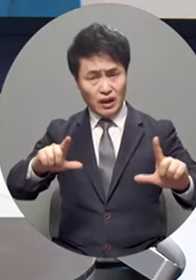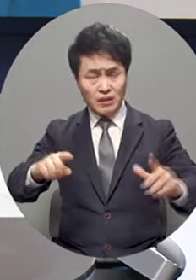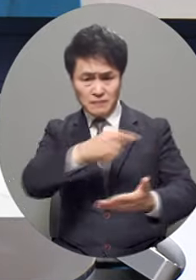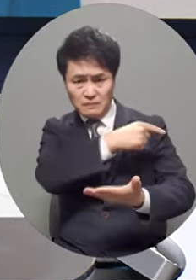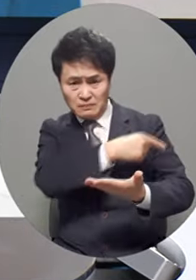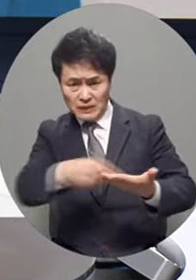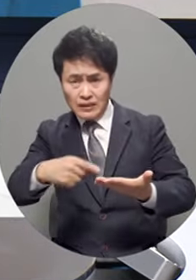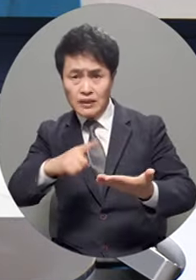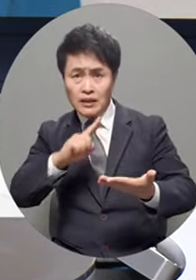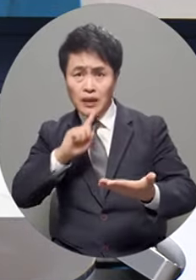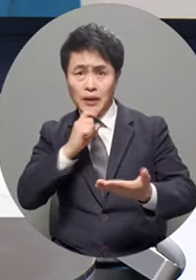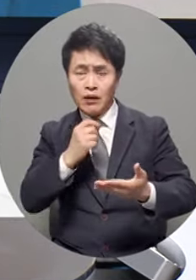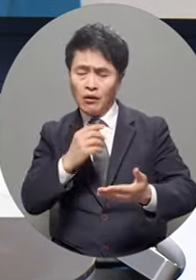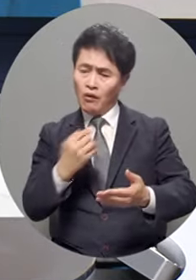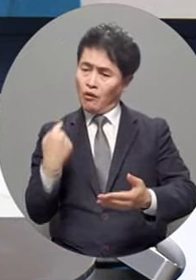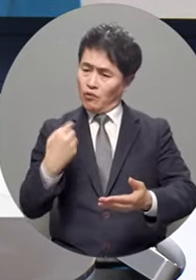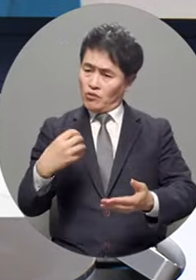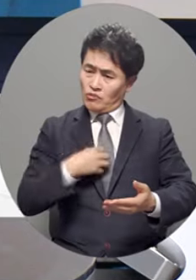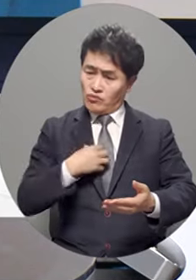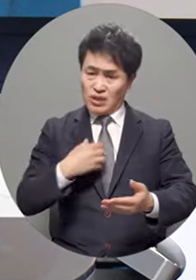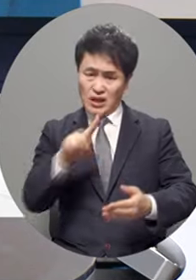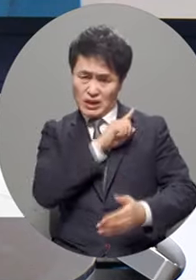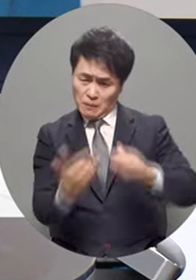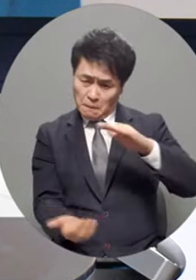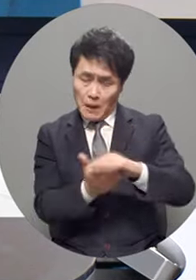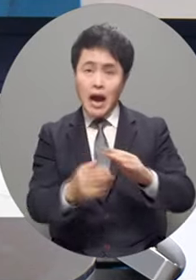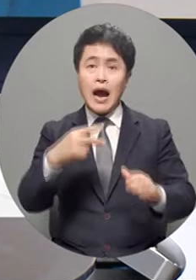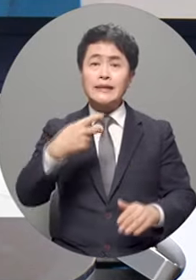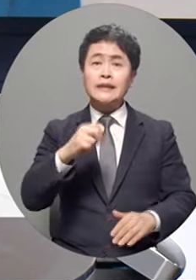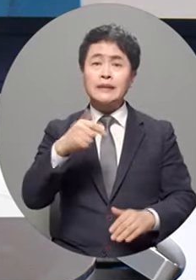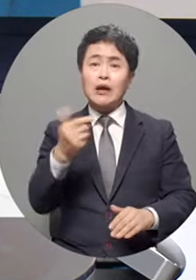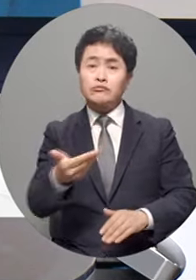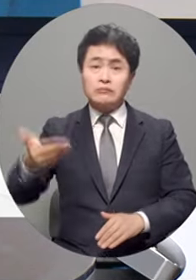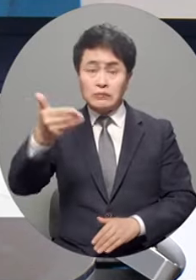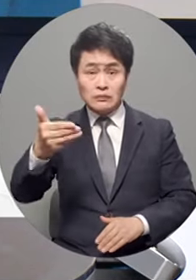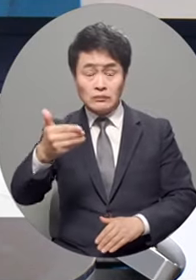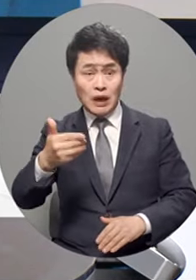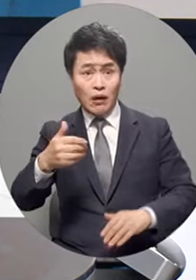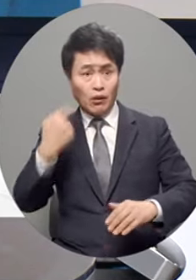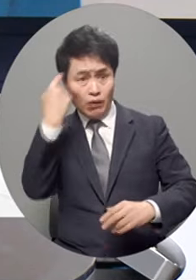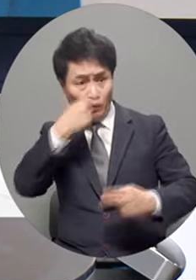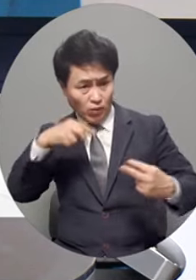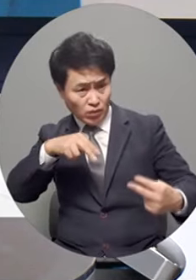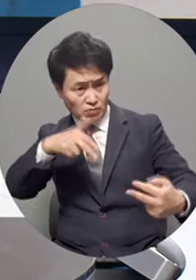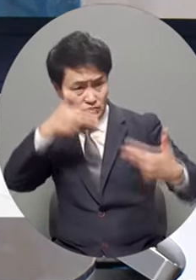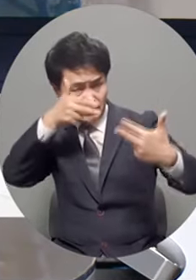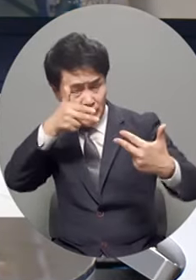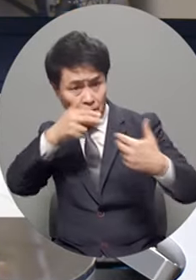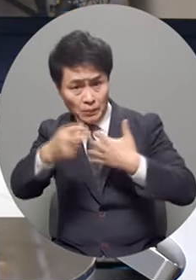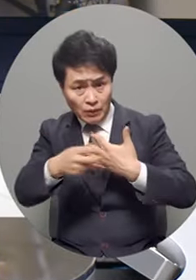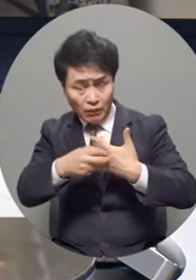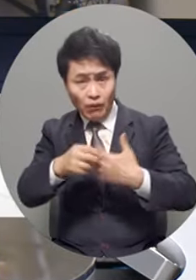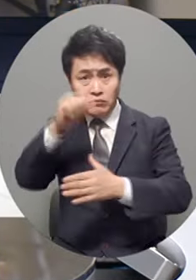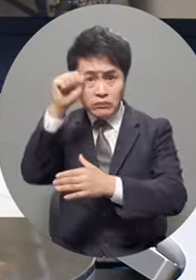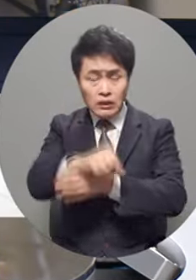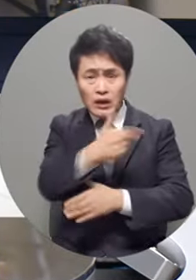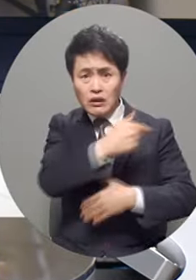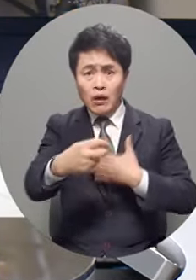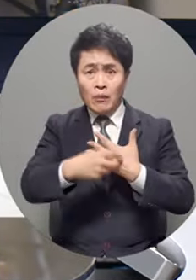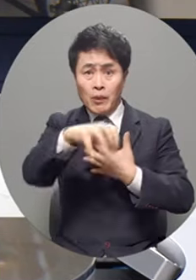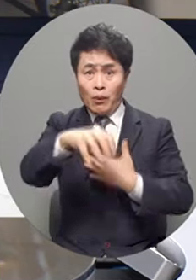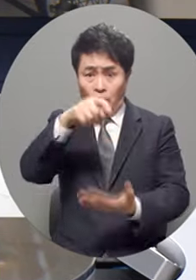봤습니다. 어제 위기 단계를 가장 높은 심각으로 올리고 비대면 진료도 전면 허용했죠. 하지만 대형 병원 응급실은